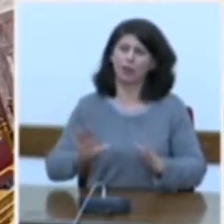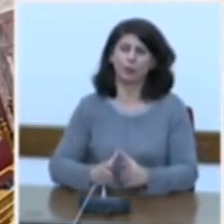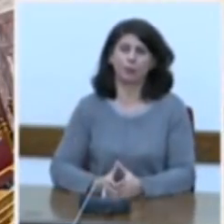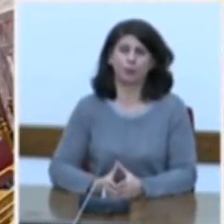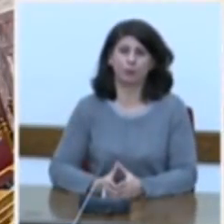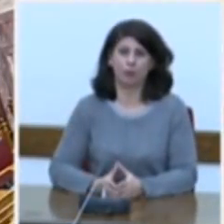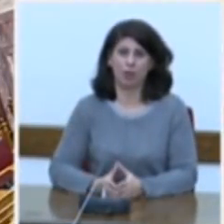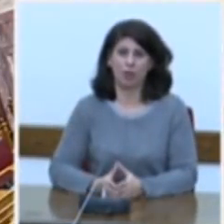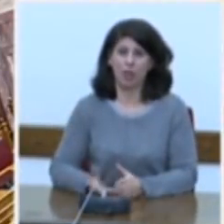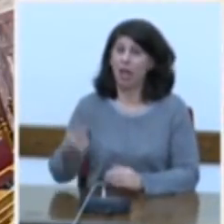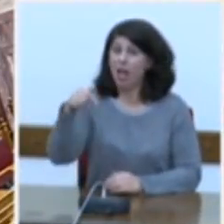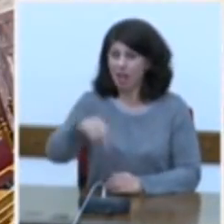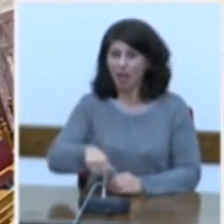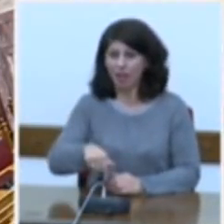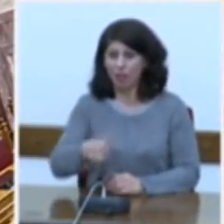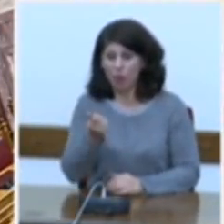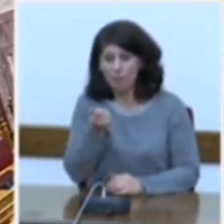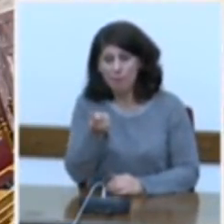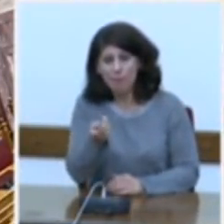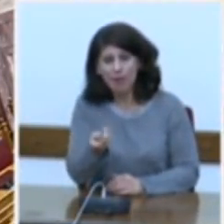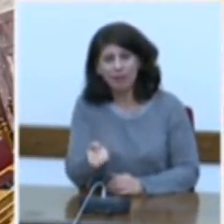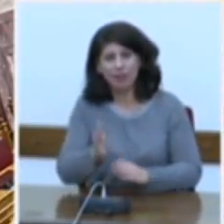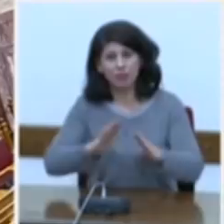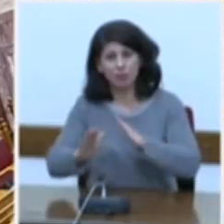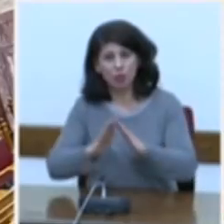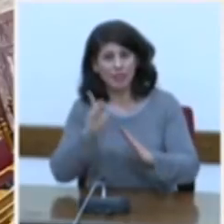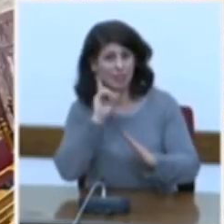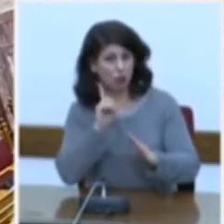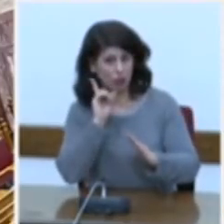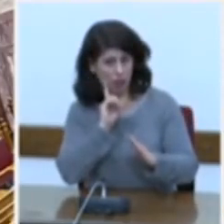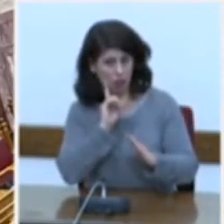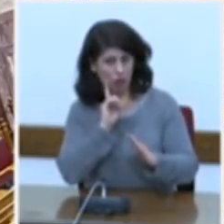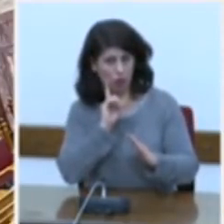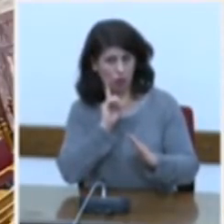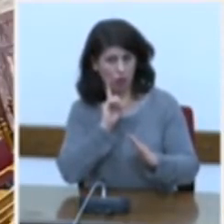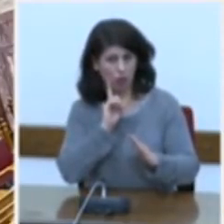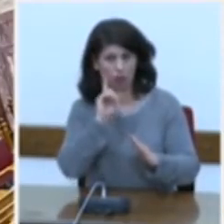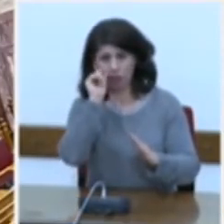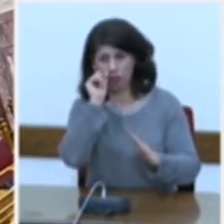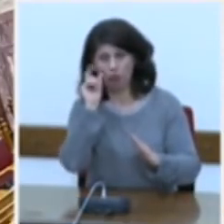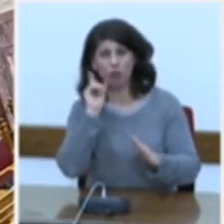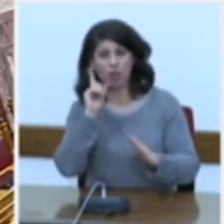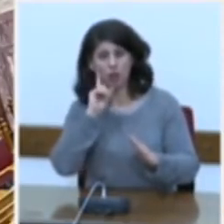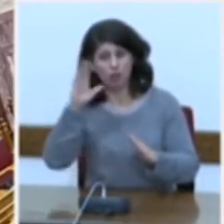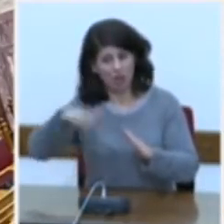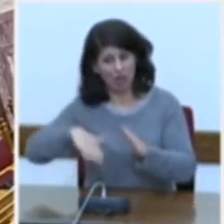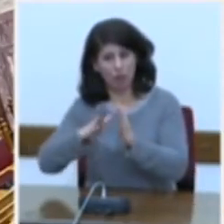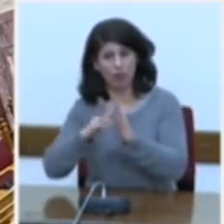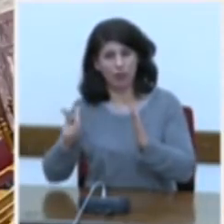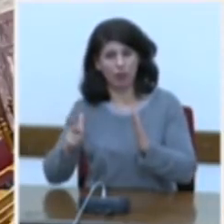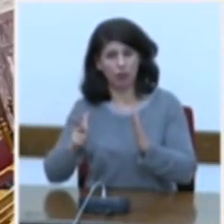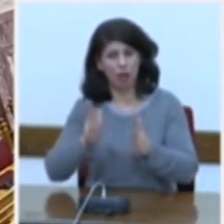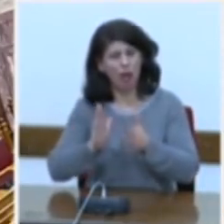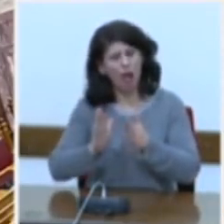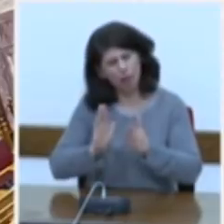Εδώ φτάνετε να μετράτε την προστασία των γυναικών, των ανήλικων αγοριών και κοριτσιών από τη βία